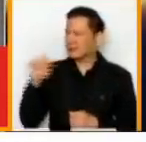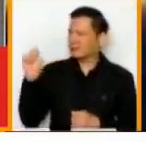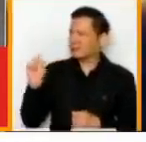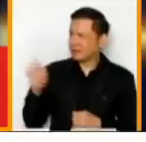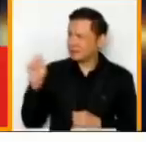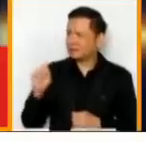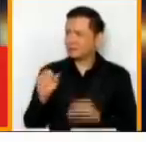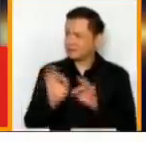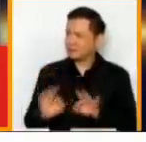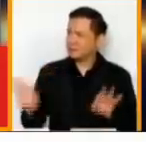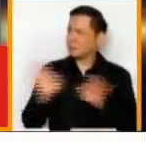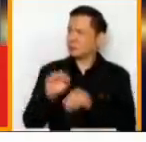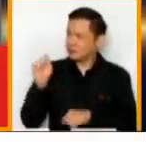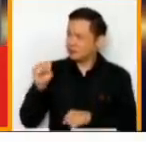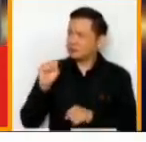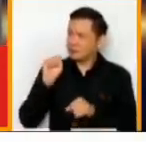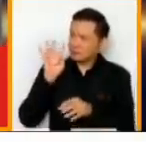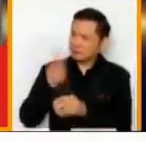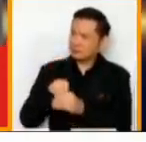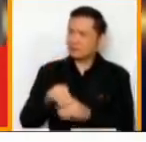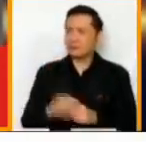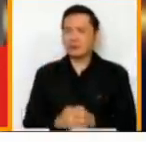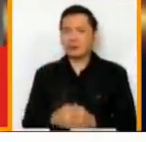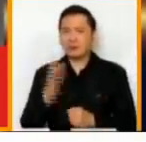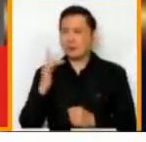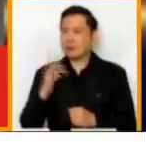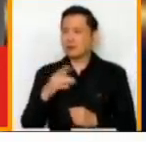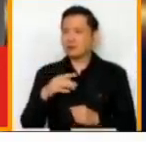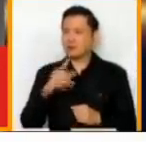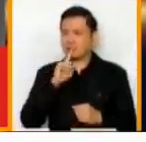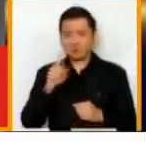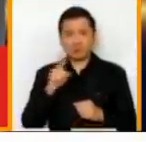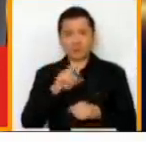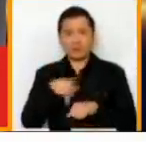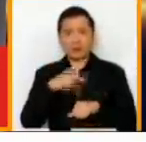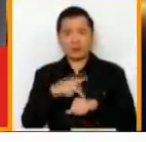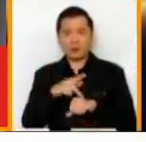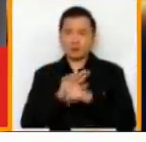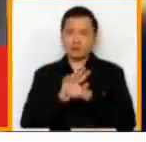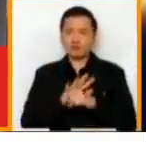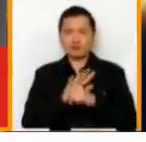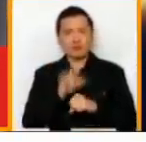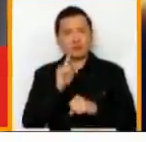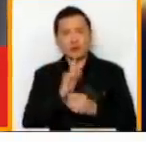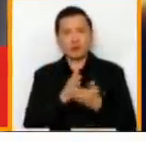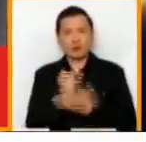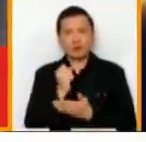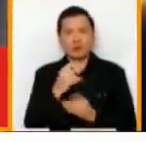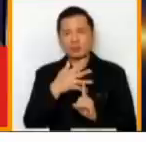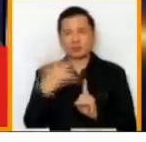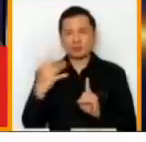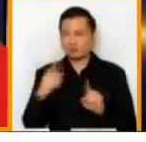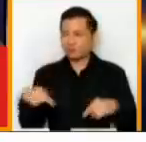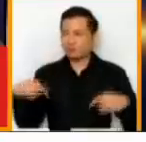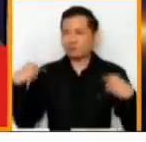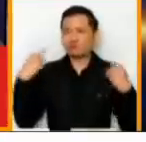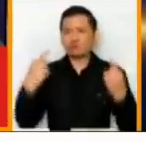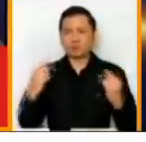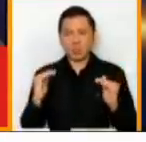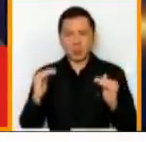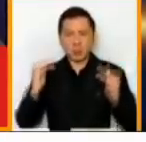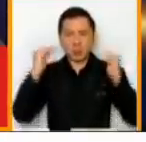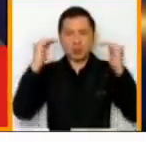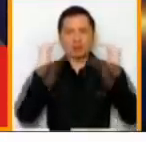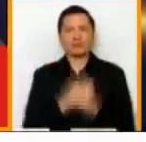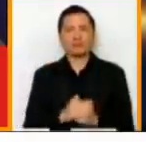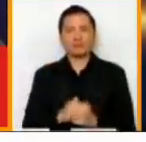siyang supportive at malayo na ang narating ng bansa sa paikipaglaban para sa karapatan ng LGBT plus community. Si Beatrice din